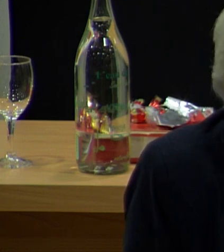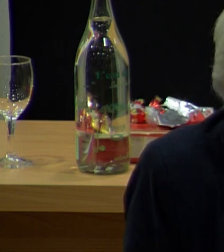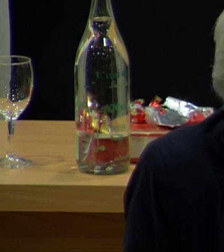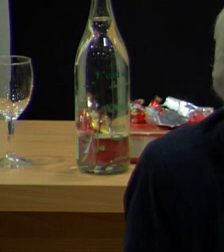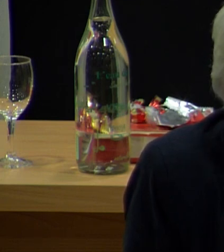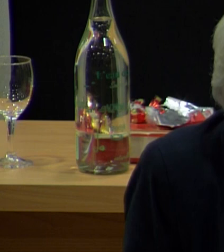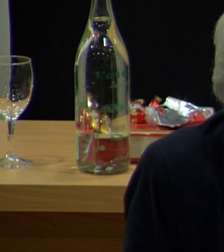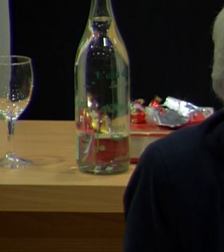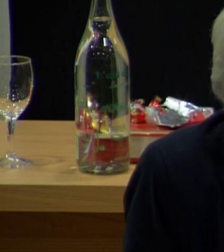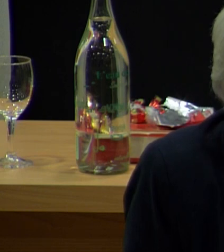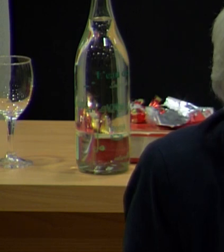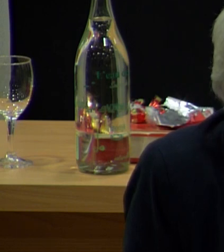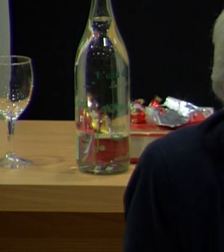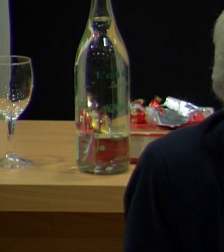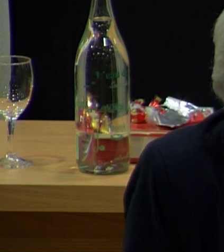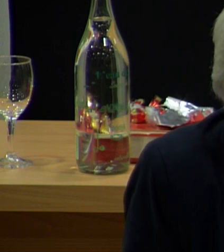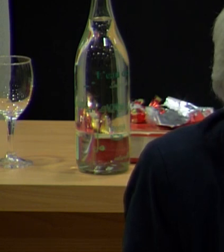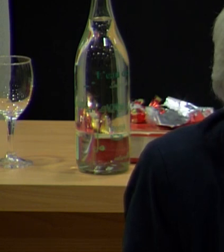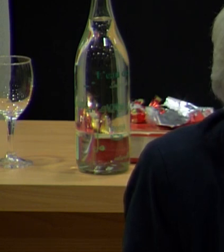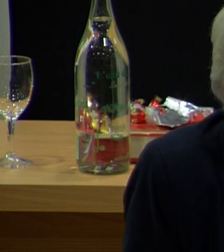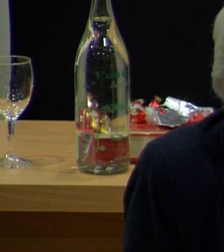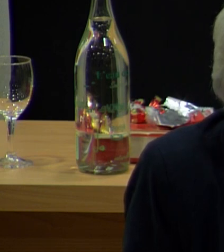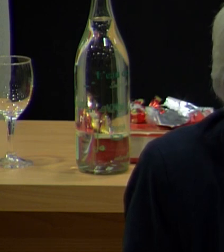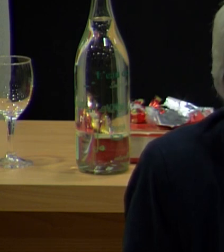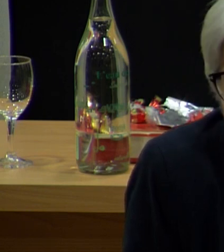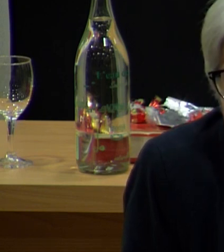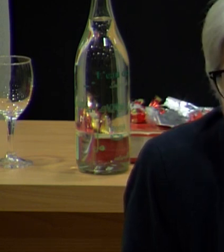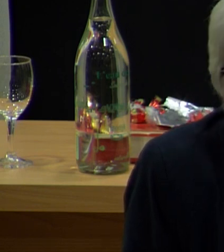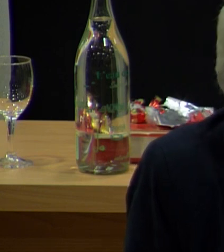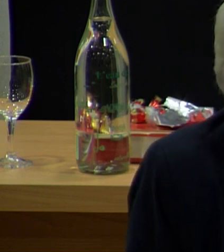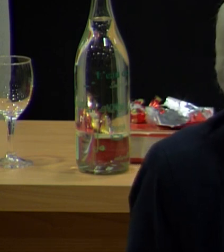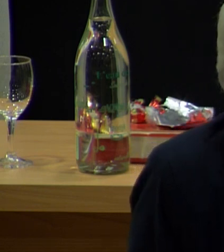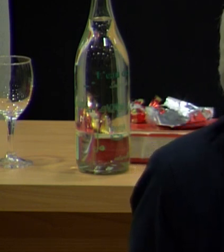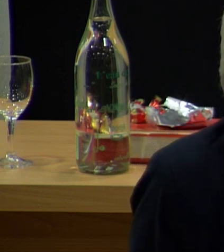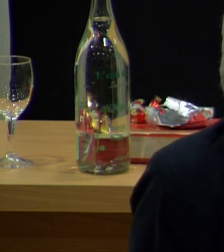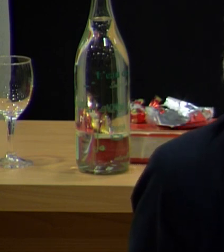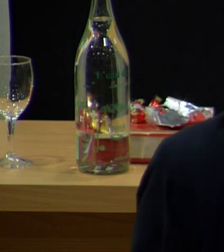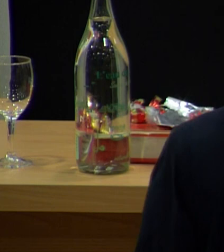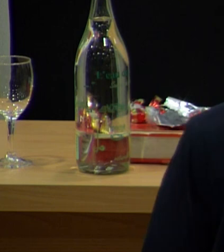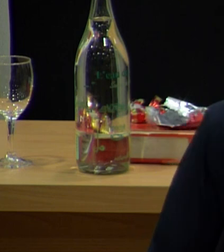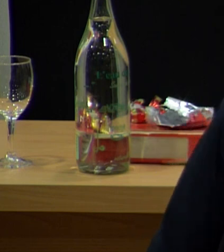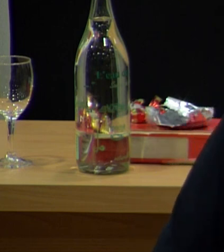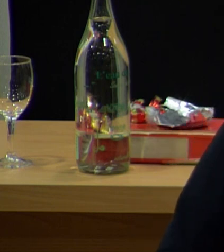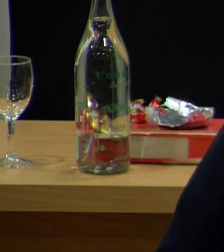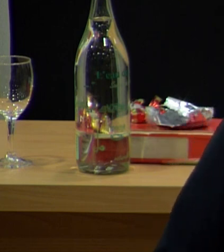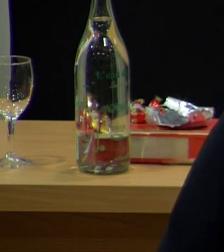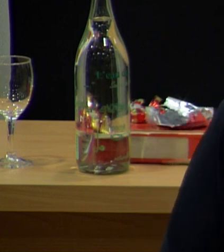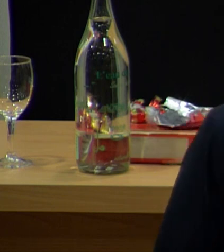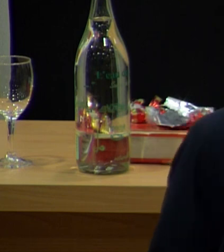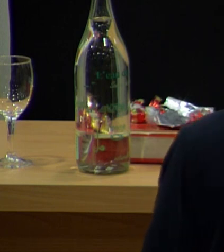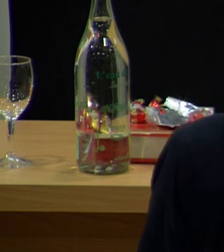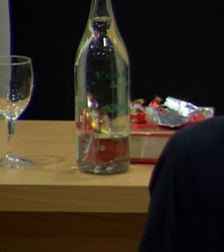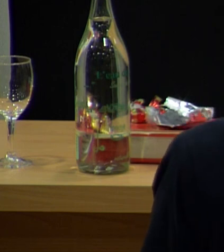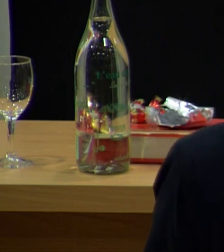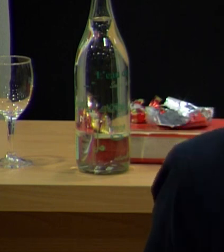du procureur si les faits sont avérés soit il faut modifier